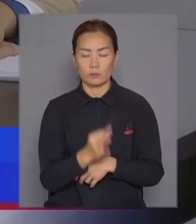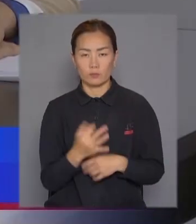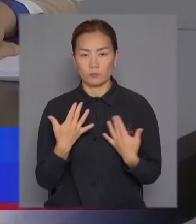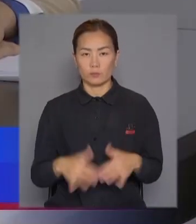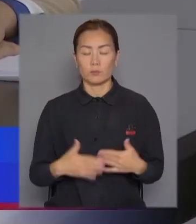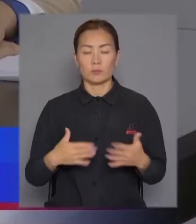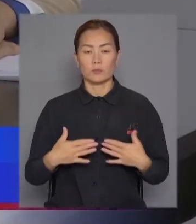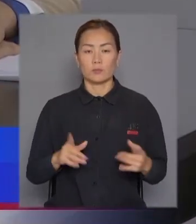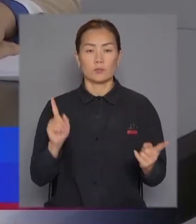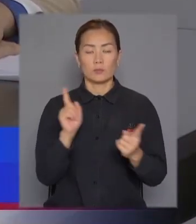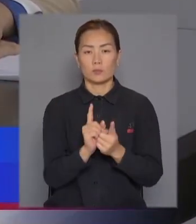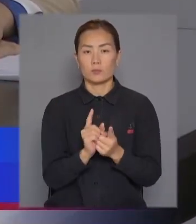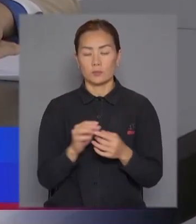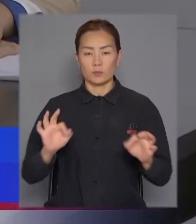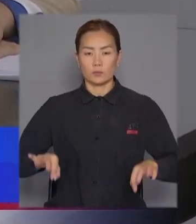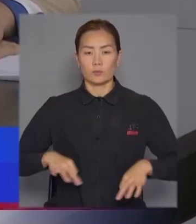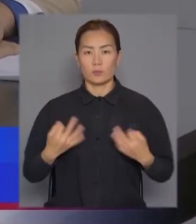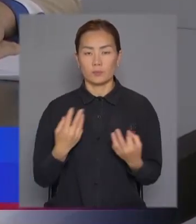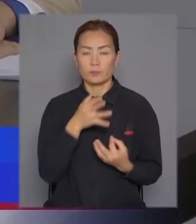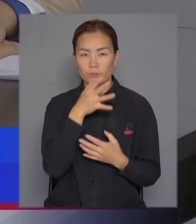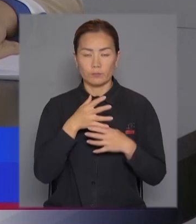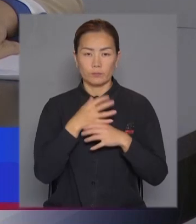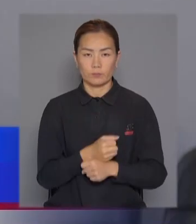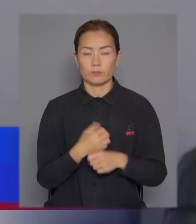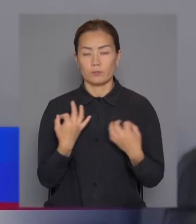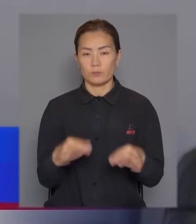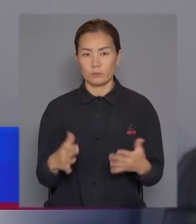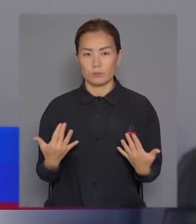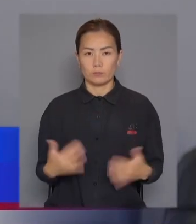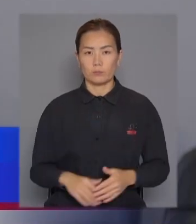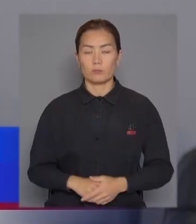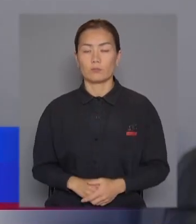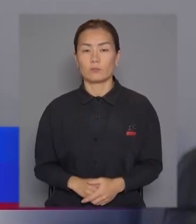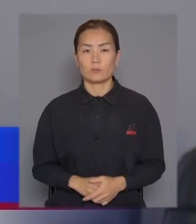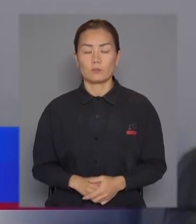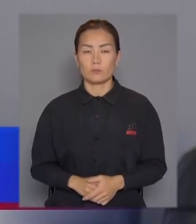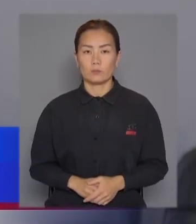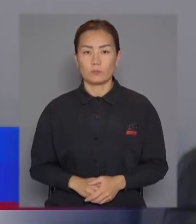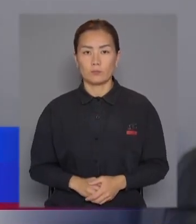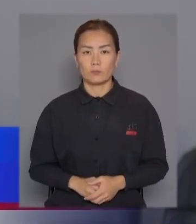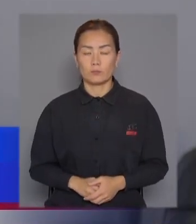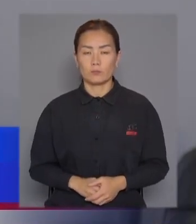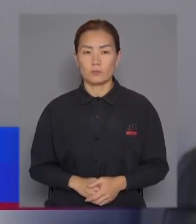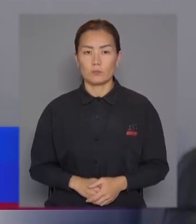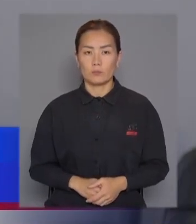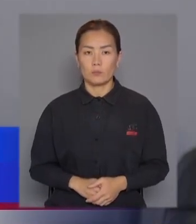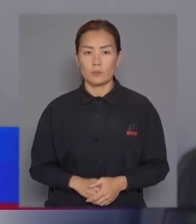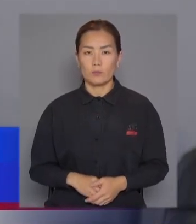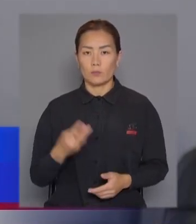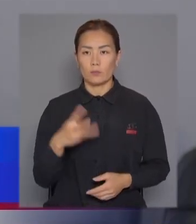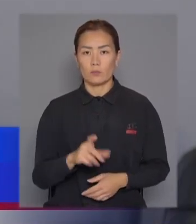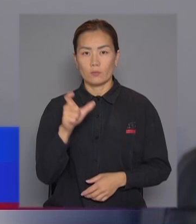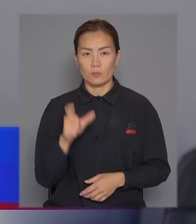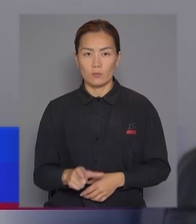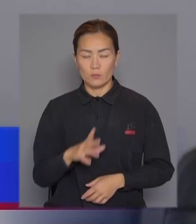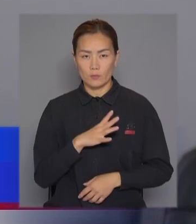қақпа алдындағы кездесу аясында жаза мерзімі қысқарып, бостандыққа шықты. Бүгін 3 сотталушы шығып бара